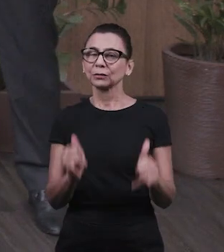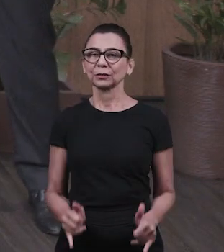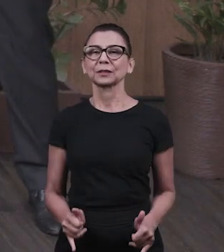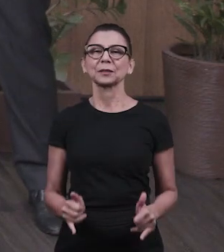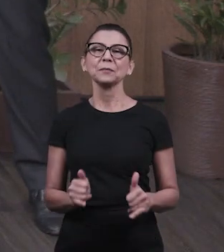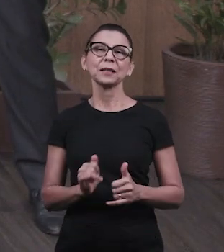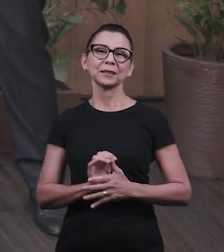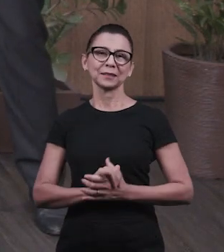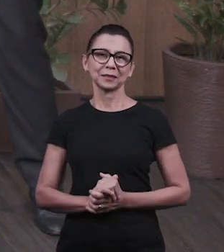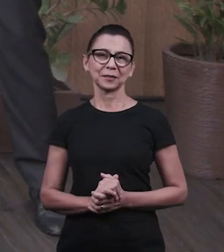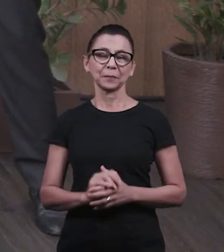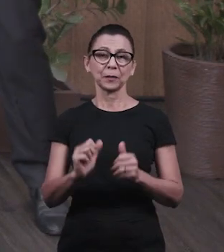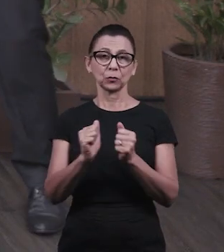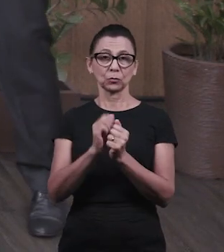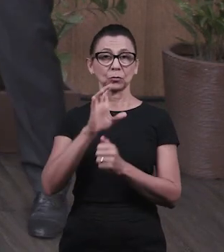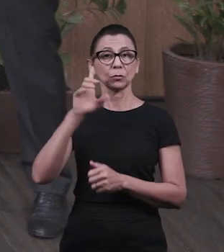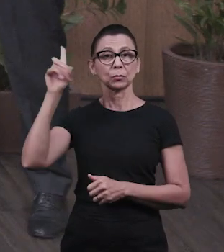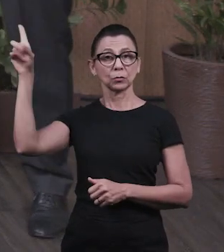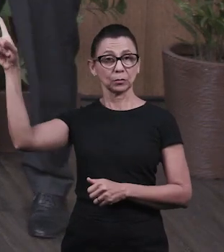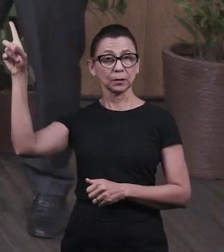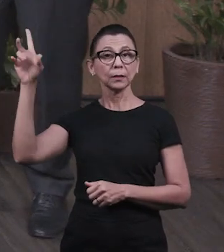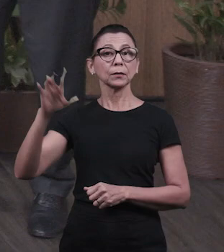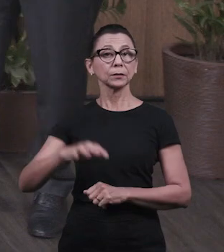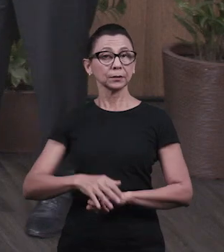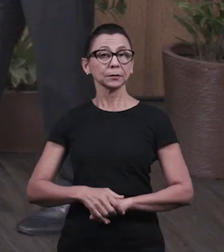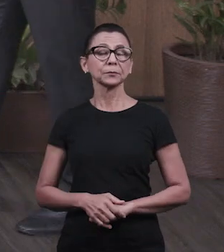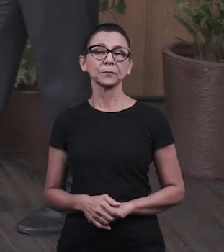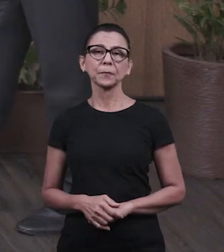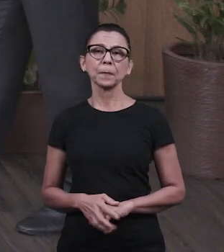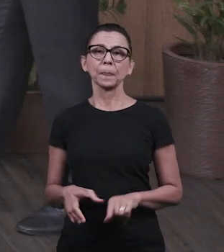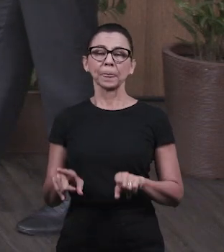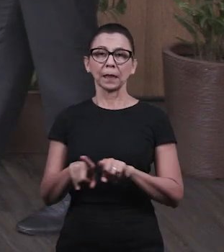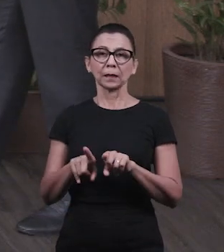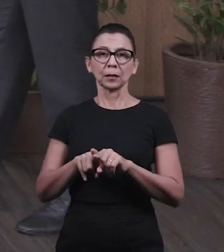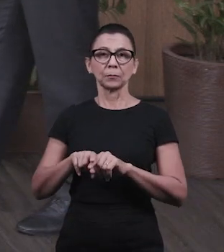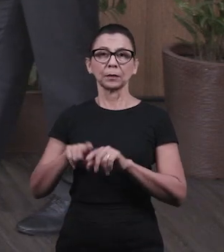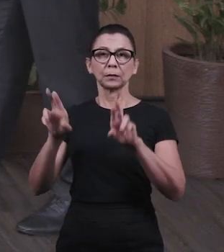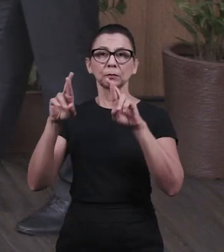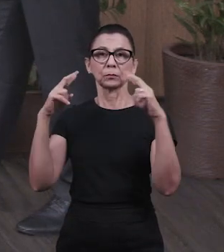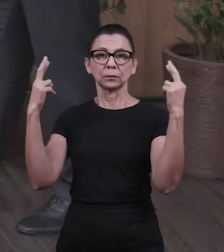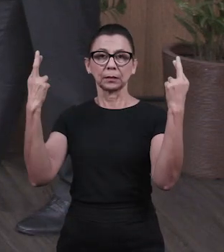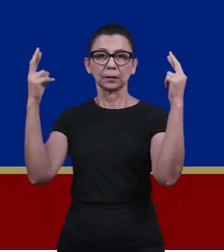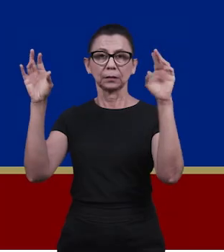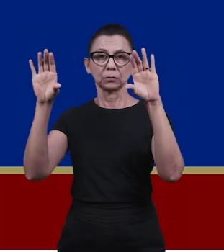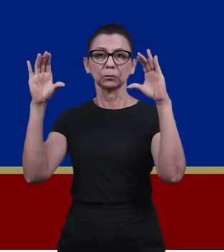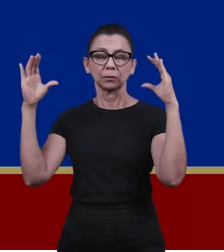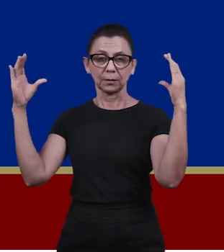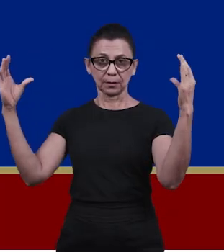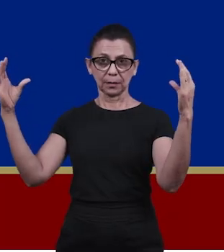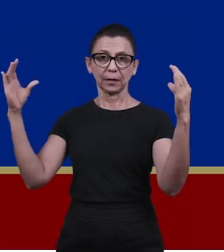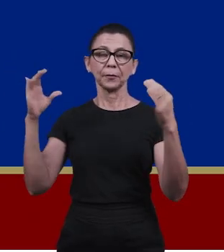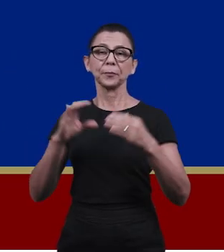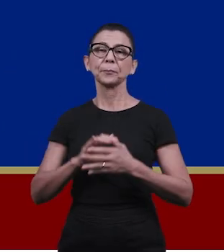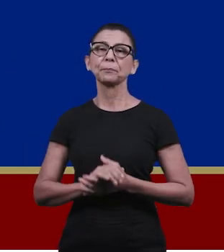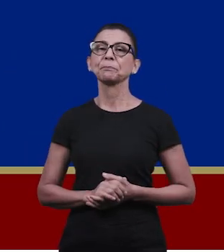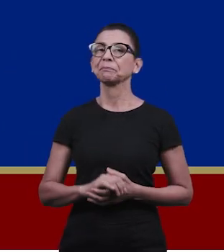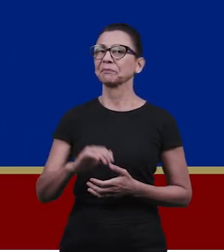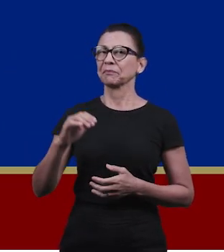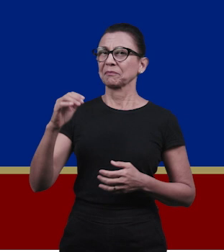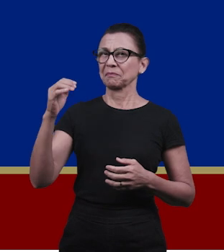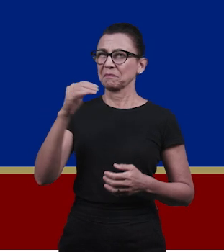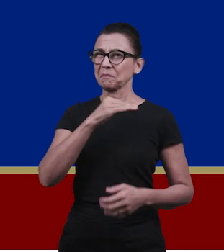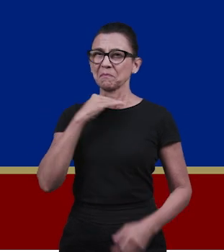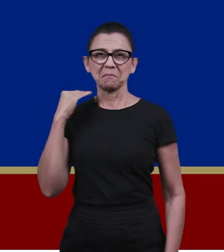слава Господу. И также в Царстве Небесном, как написано в книге Откровения, главе 21, не будет уже